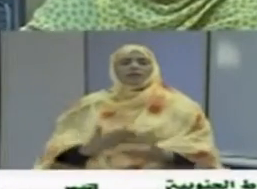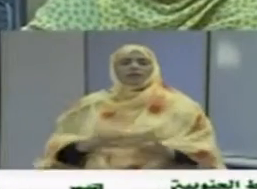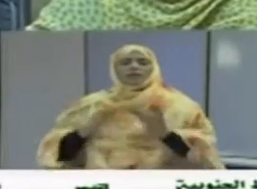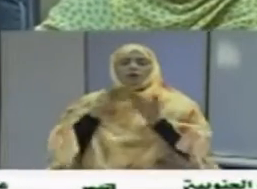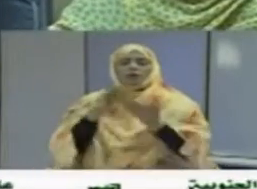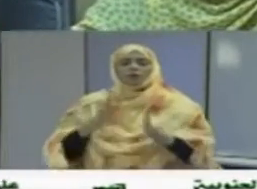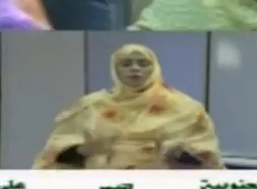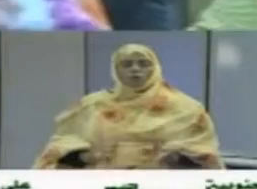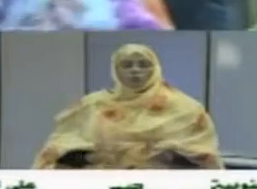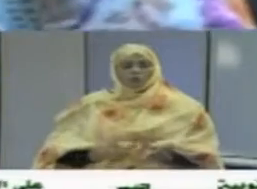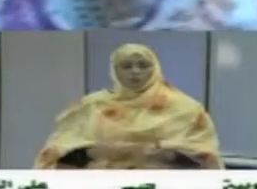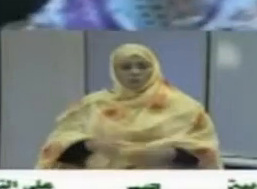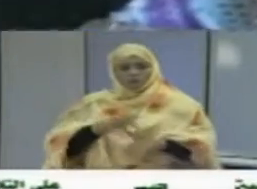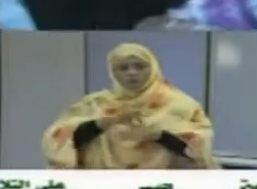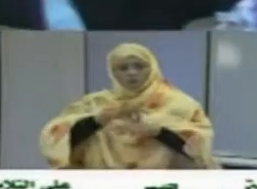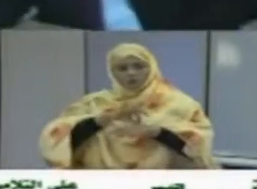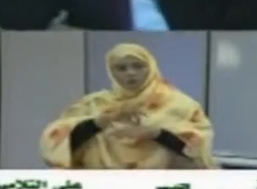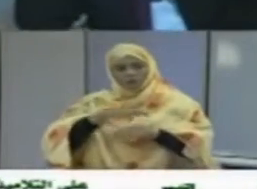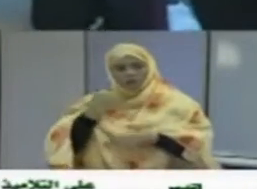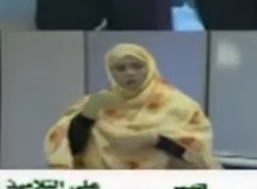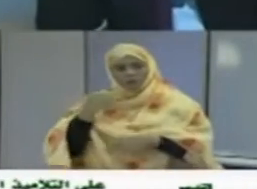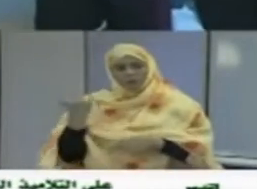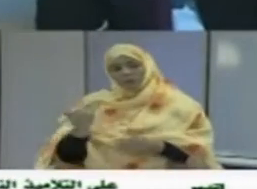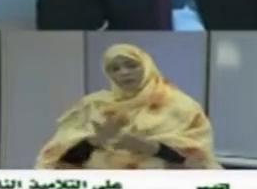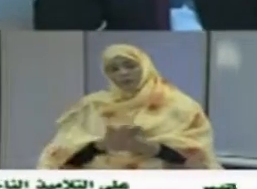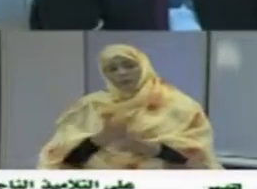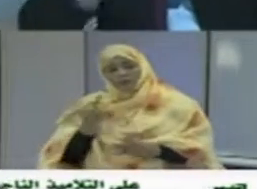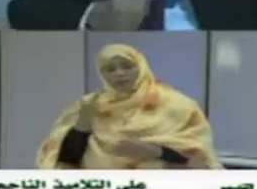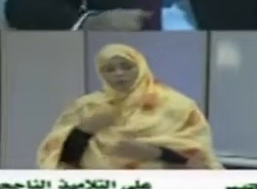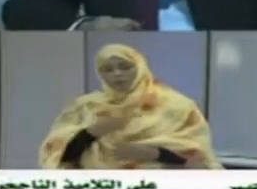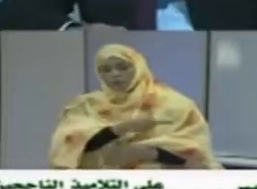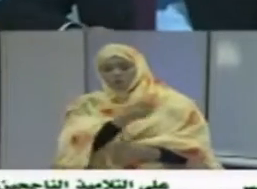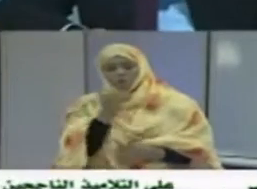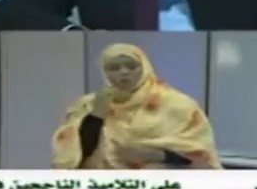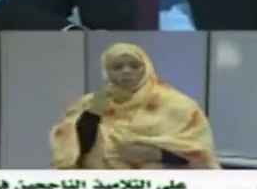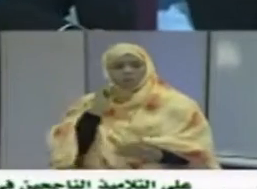إدارة موجودة لخدمة المواطن، معناها عنا يلا نعودوا